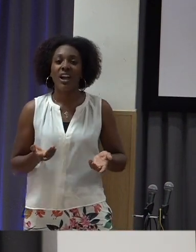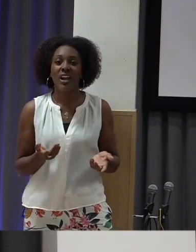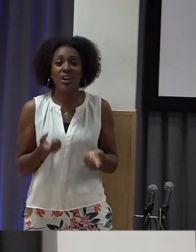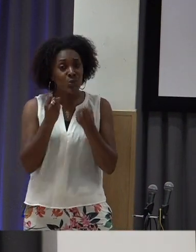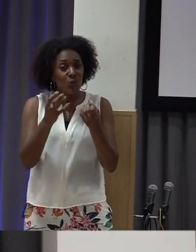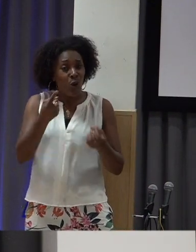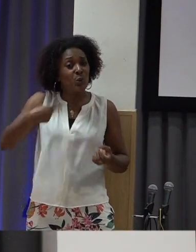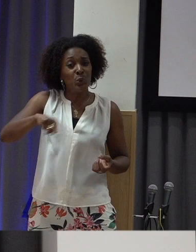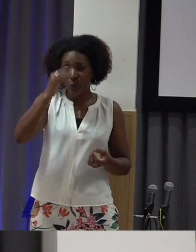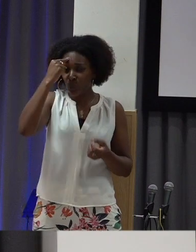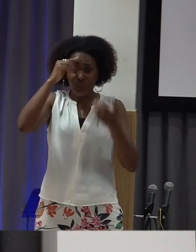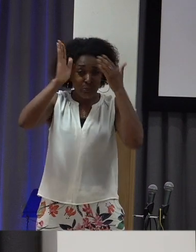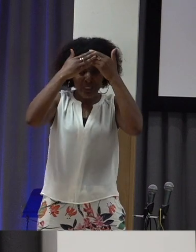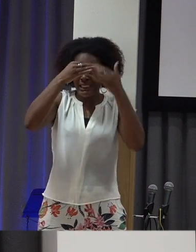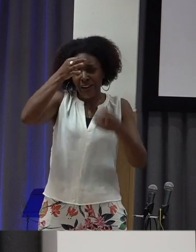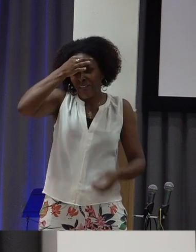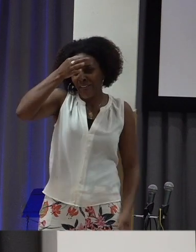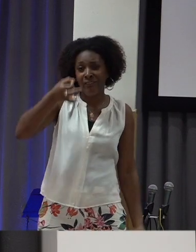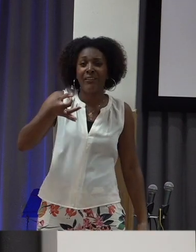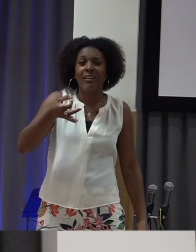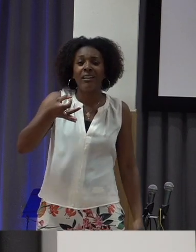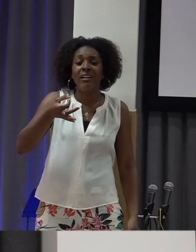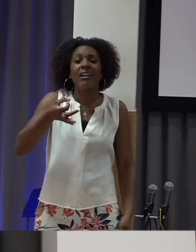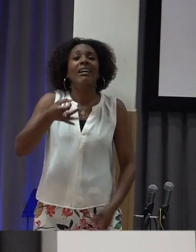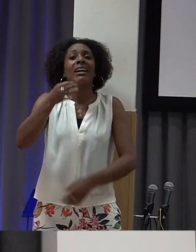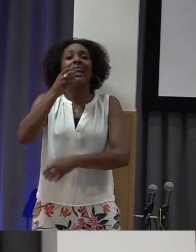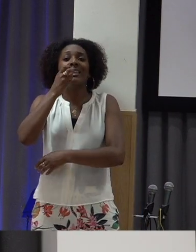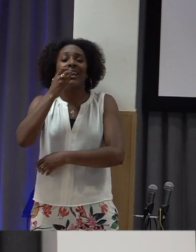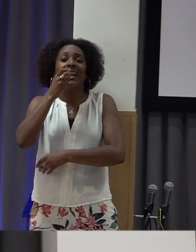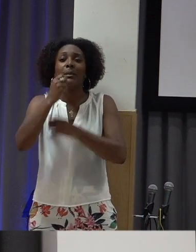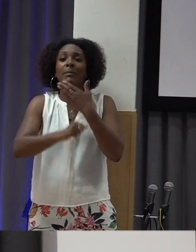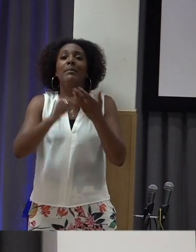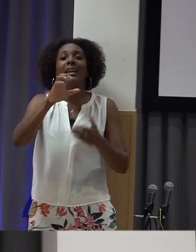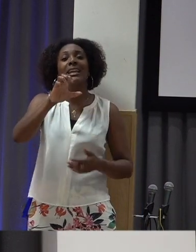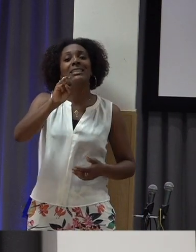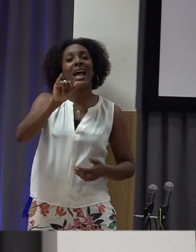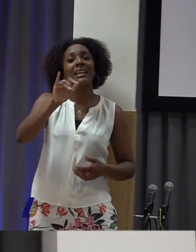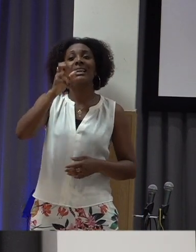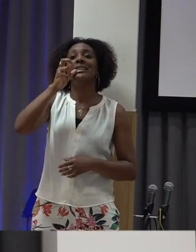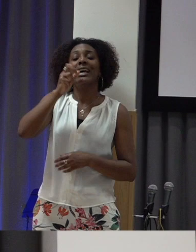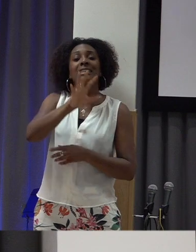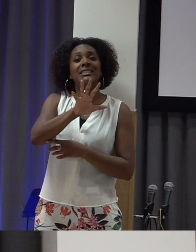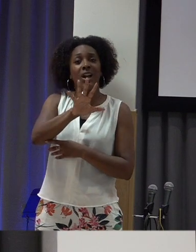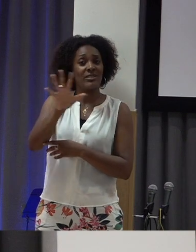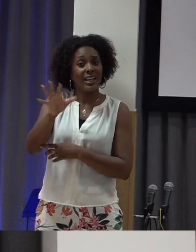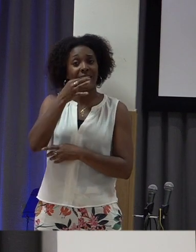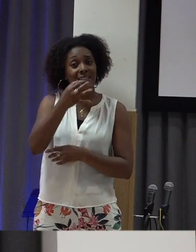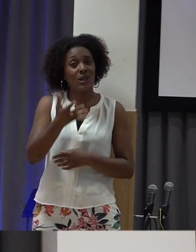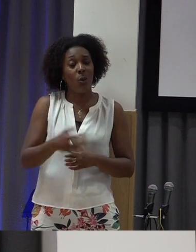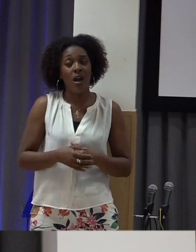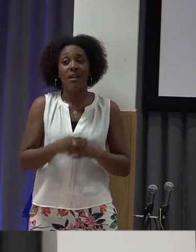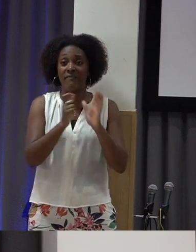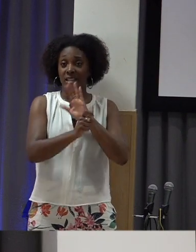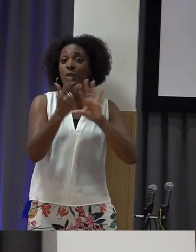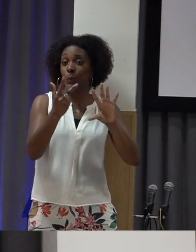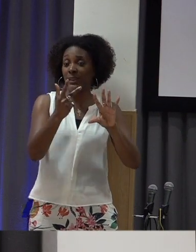parfois, le prophète Ésaïe place également la barre très haut. Je le cite, c'est Ésaïe 55, versets 8